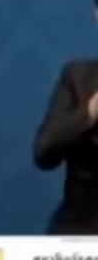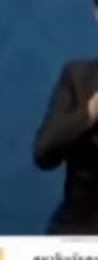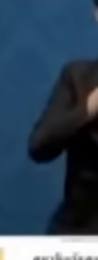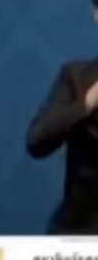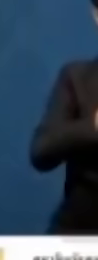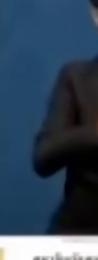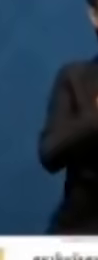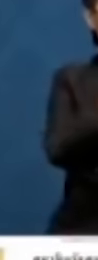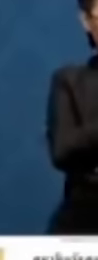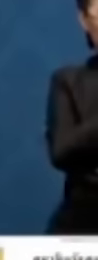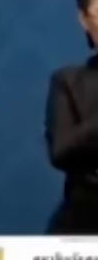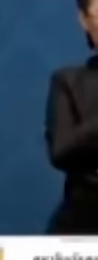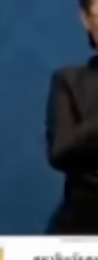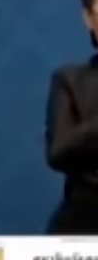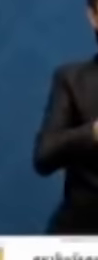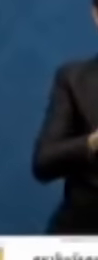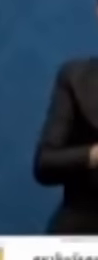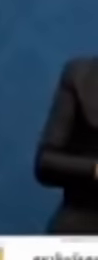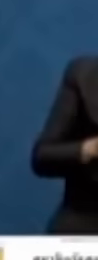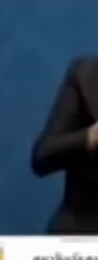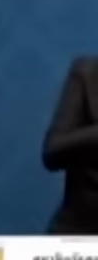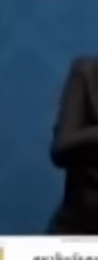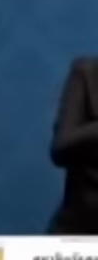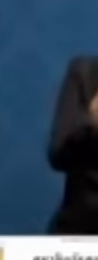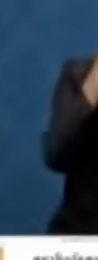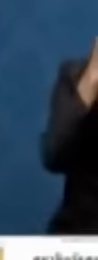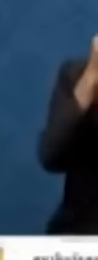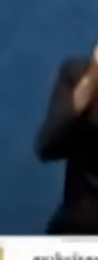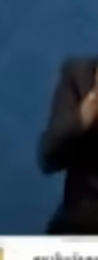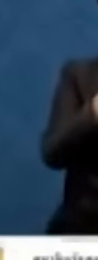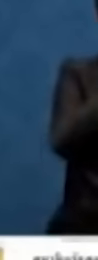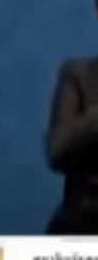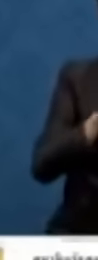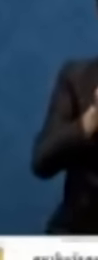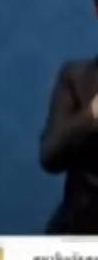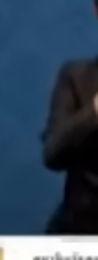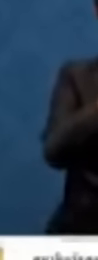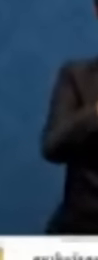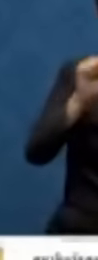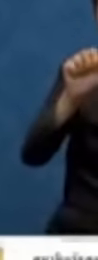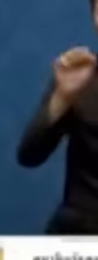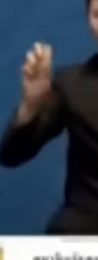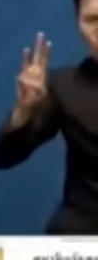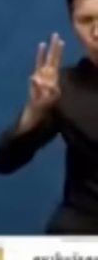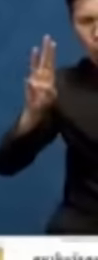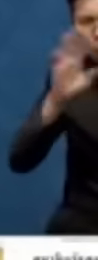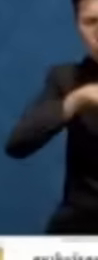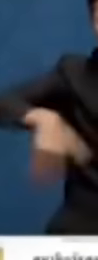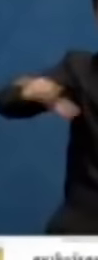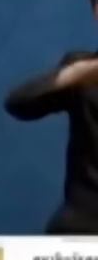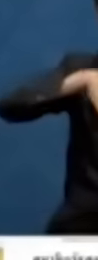และสุดท้ายฝากเอาไว้ให้คิดพวกท่านทั้งหลายพวกท่านหวาด